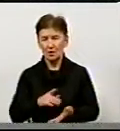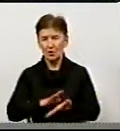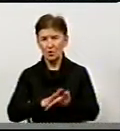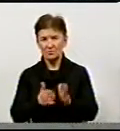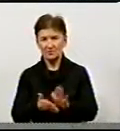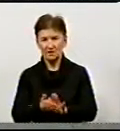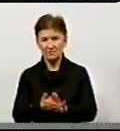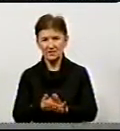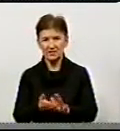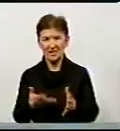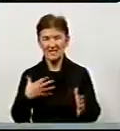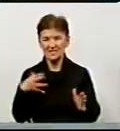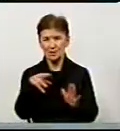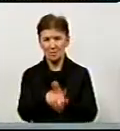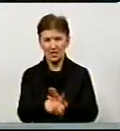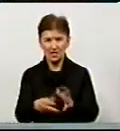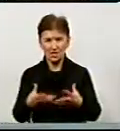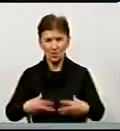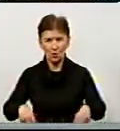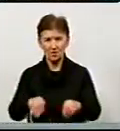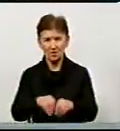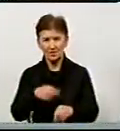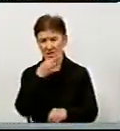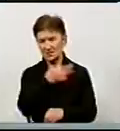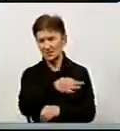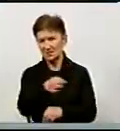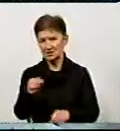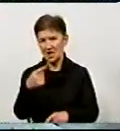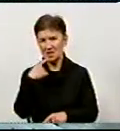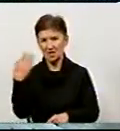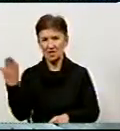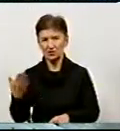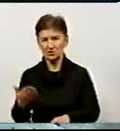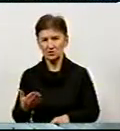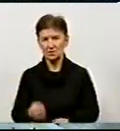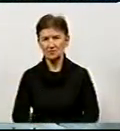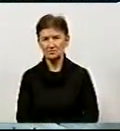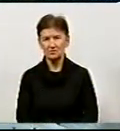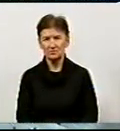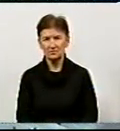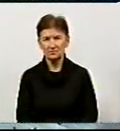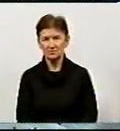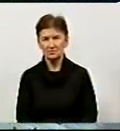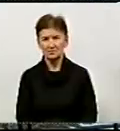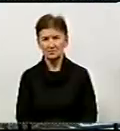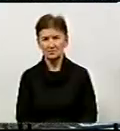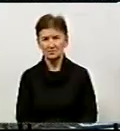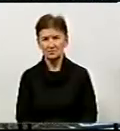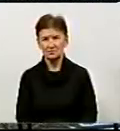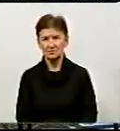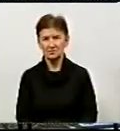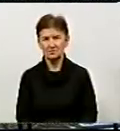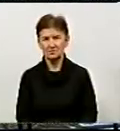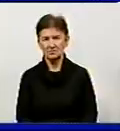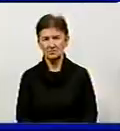родини з'ясовують, повідомила речниця служби з надзвичайних ситуацій в області. Дмитро Лісовський, Анатолій Басистий, «День за